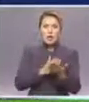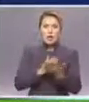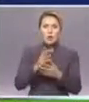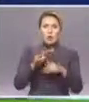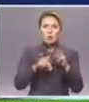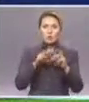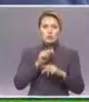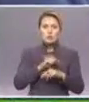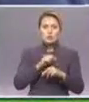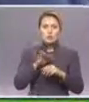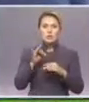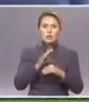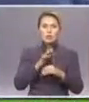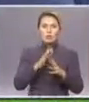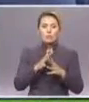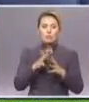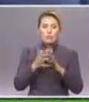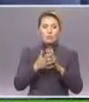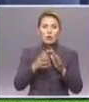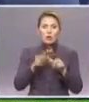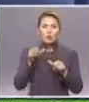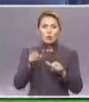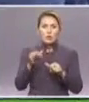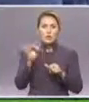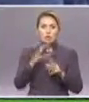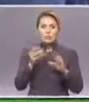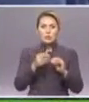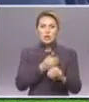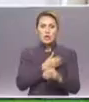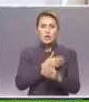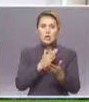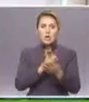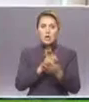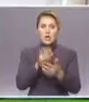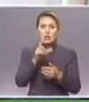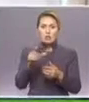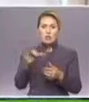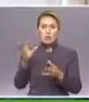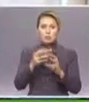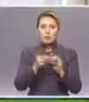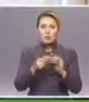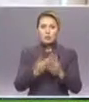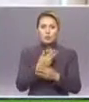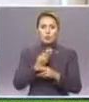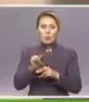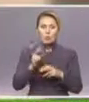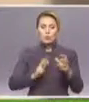құрылыс жұмысшылары тіптен тапшы екен. Сондықтан жұмыс істеуге ниеті бар, икемі жоқ азаматтарды